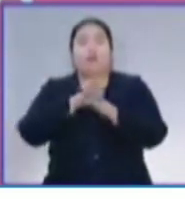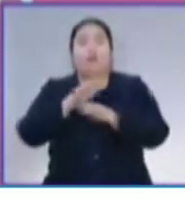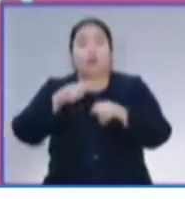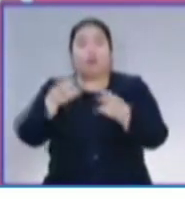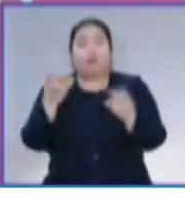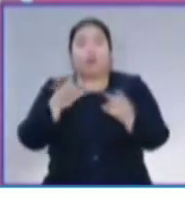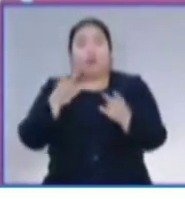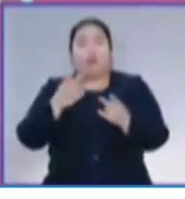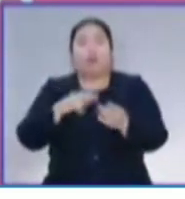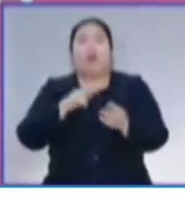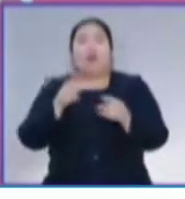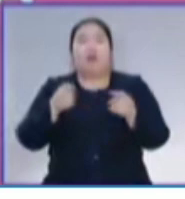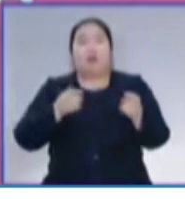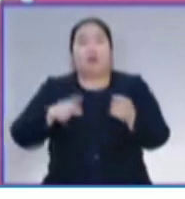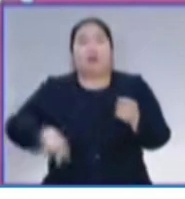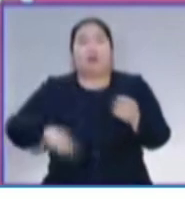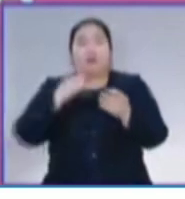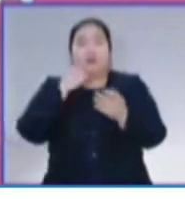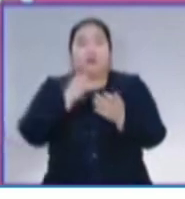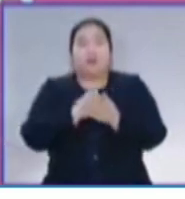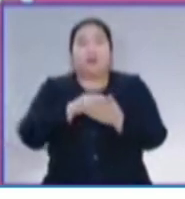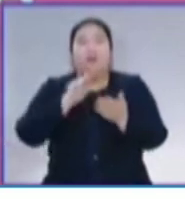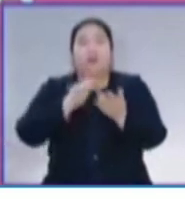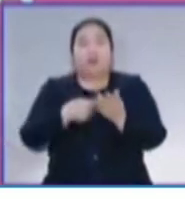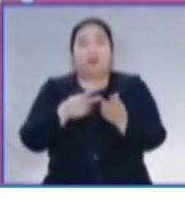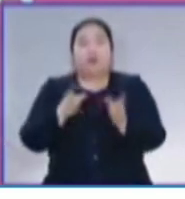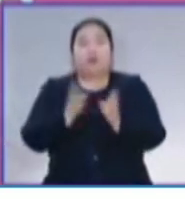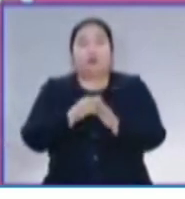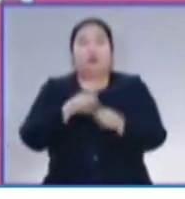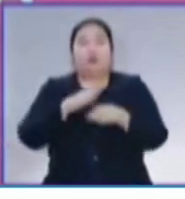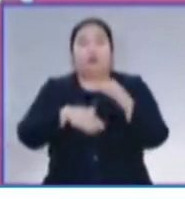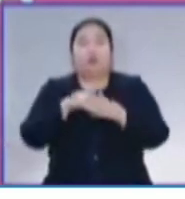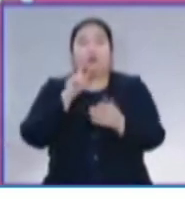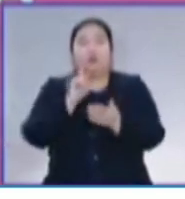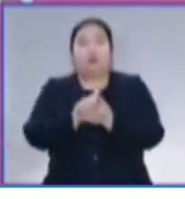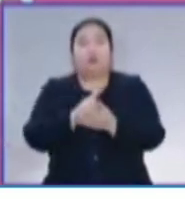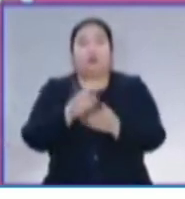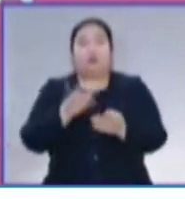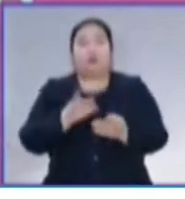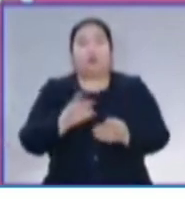etilganligingiz haqidagi rahbar tasdiqlagan ma'lumotnoma qo'lingizda bo'lishi shart.